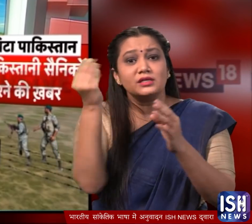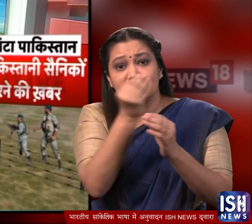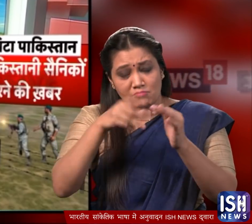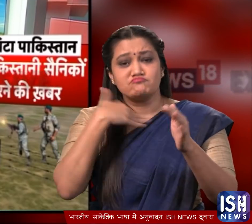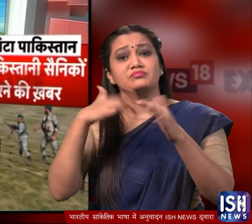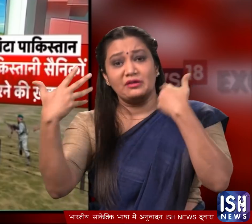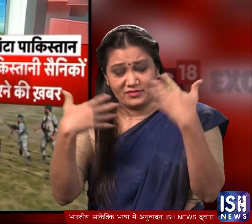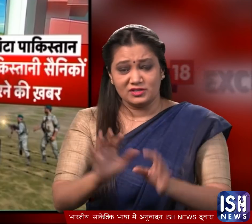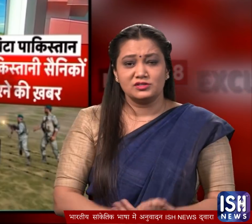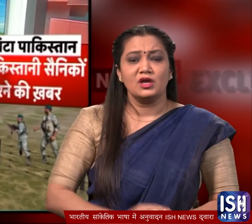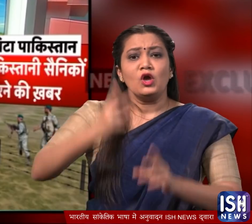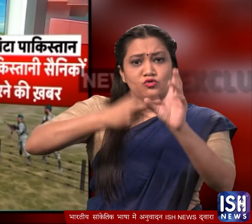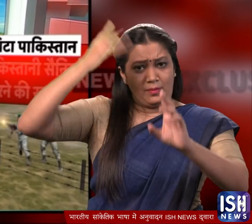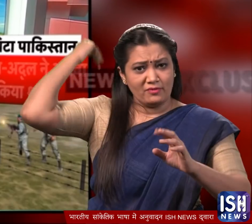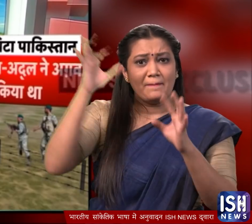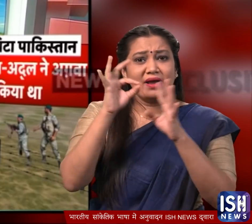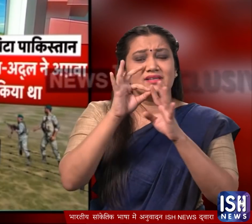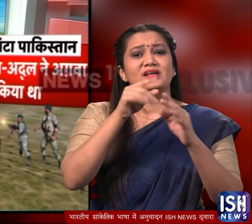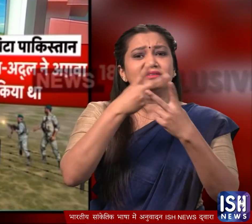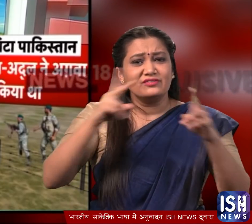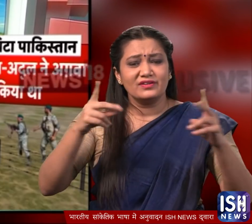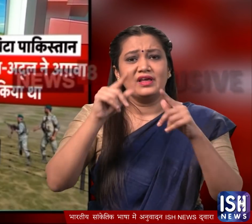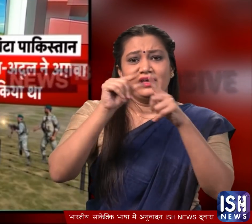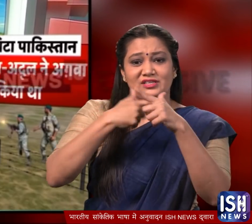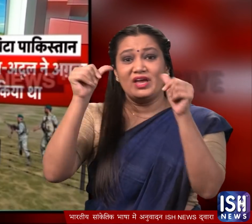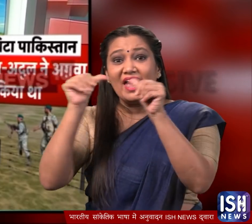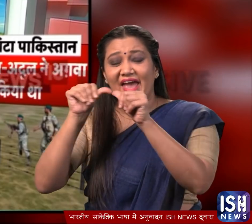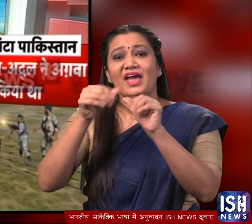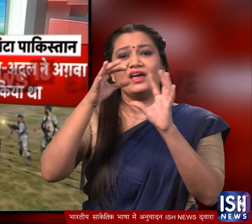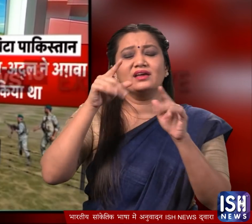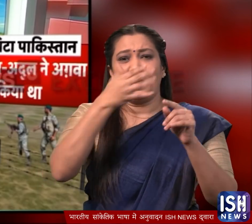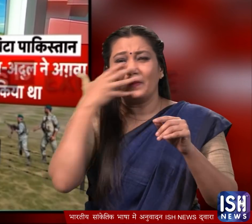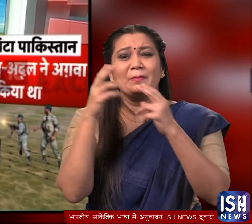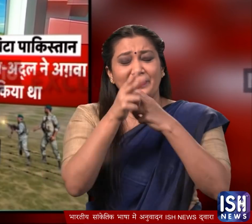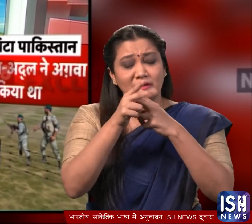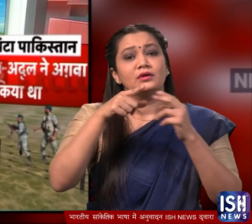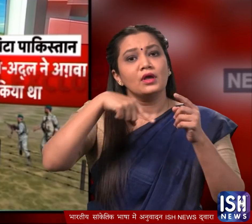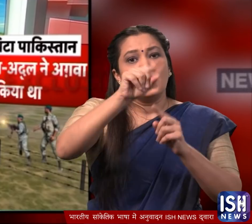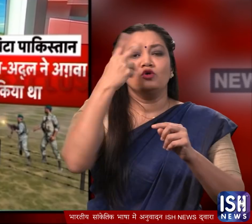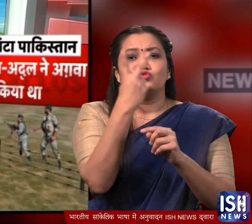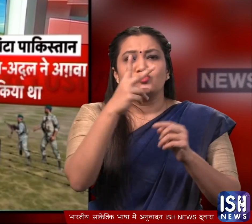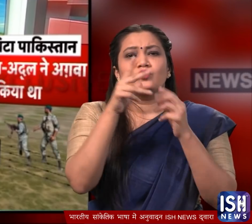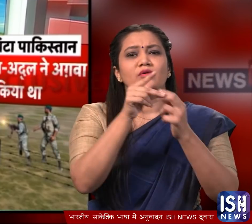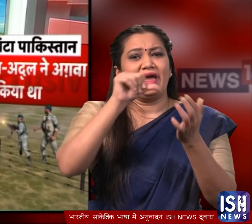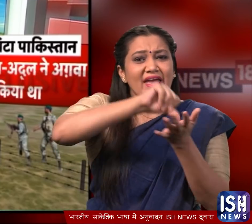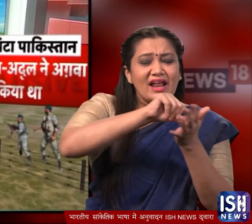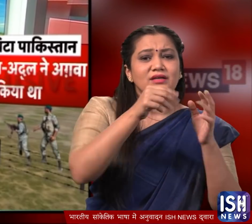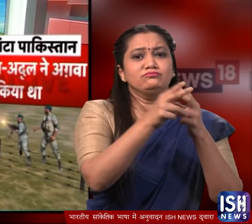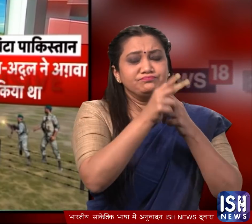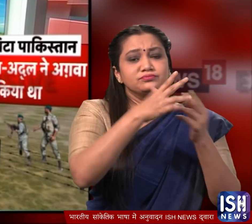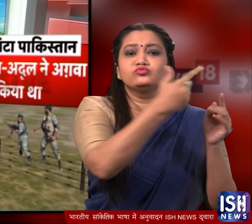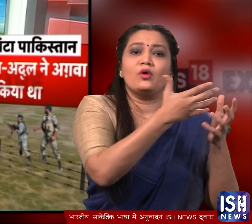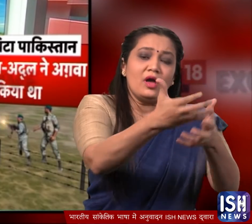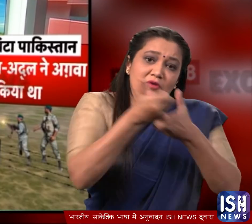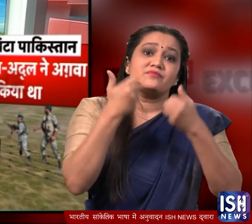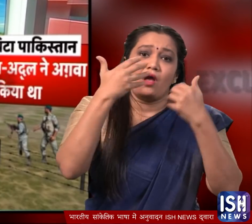सैनिक भी मारे गए। 2 साल पहले पाकिस्तान के समर्थन वाले जैश अल अब्दुल नाम के आतंकी संगठन ने ईरान के इन 2 सैनिकों